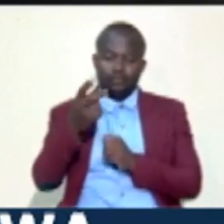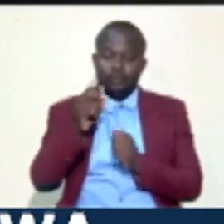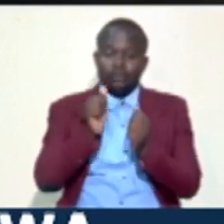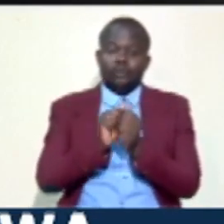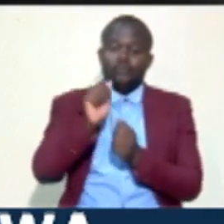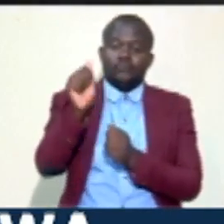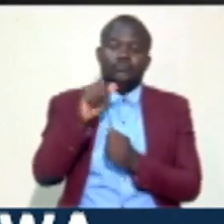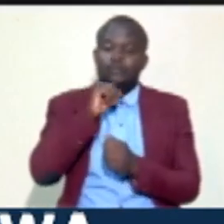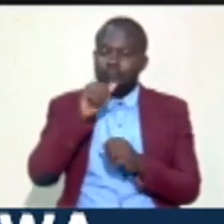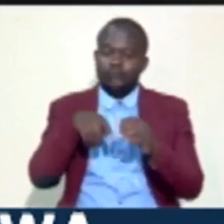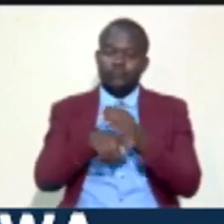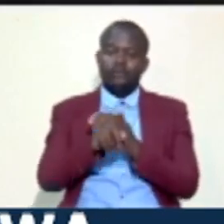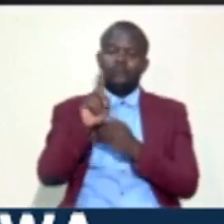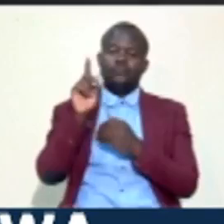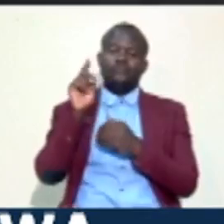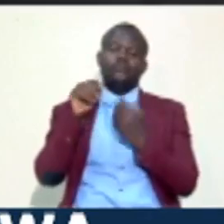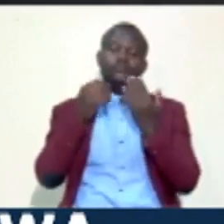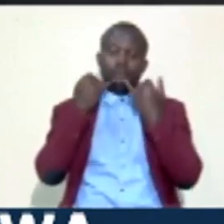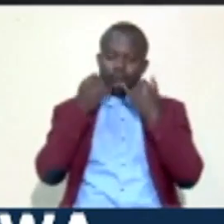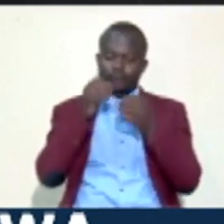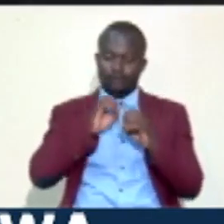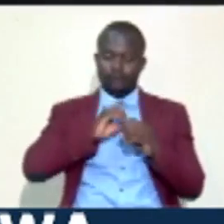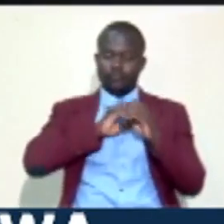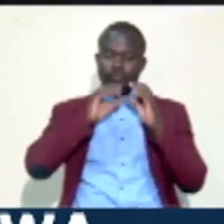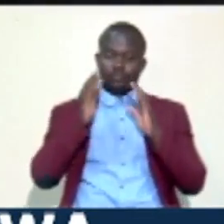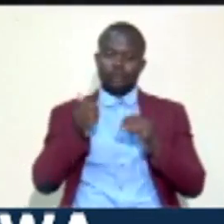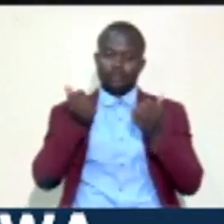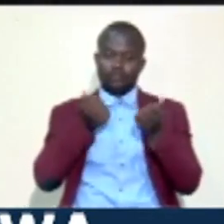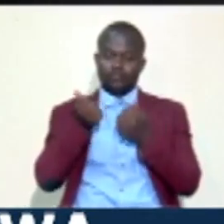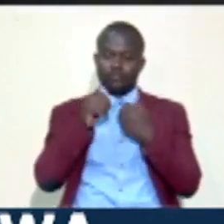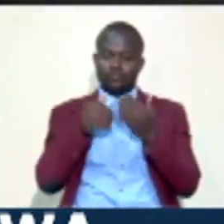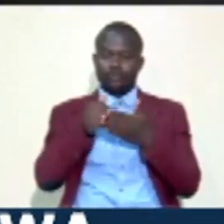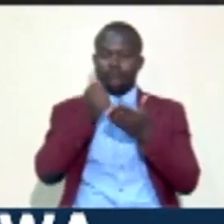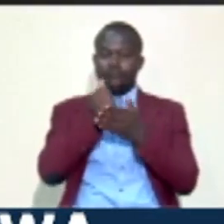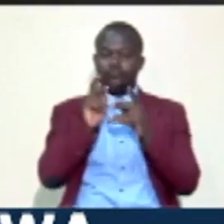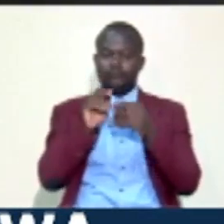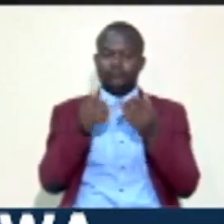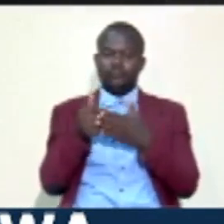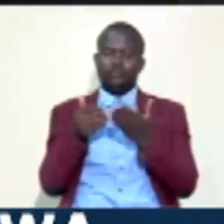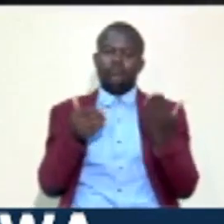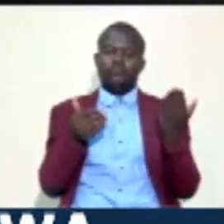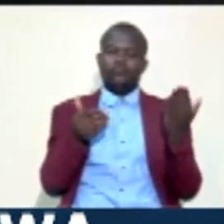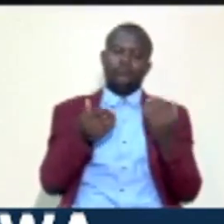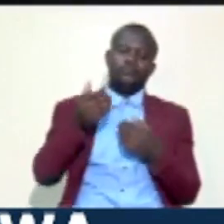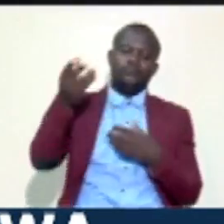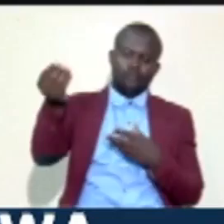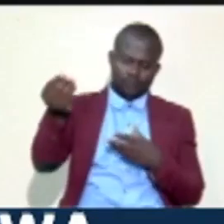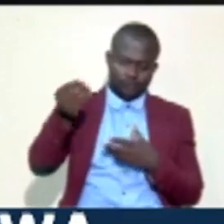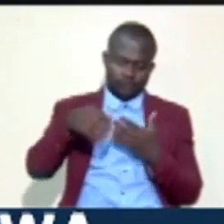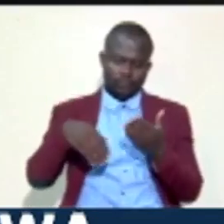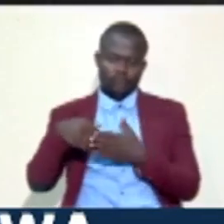2015 imodoka yari itarasohoka. Mbibwira nyiri imodoka bigera ubwo mbabwira ati nimufashe abantu ntwaye mbatware mbageze